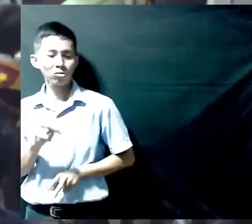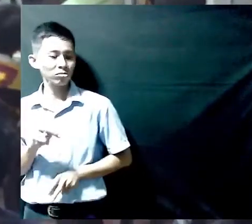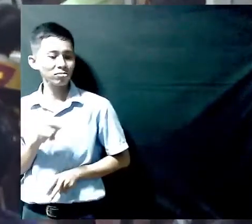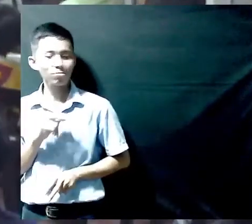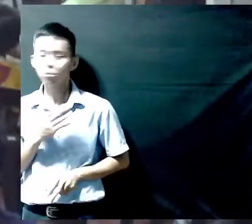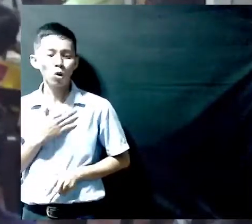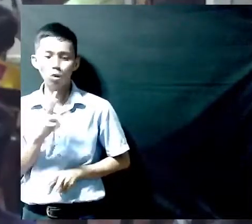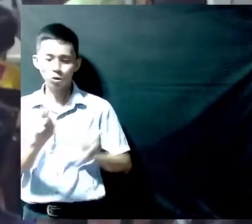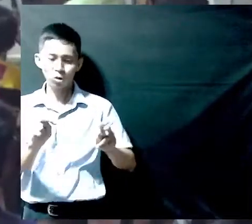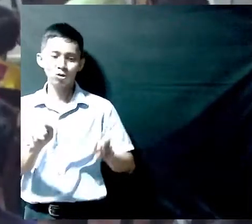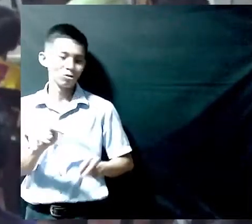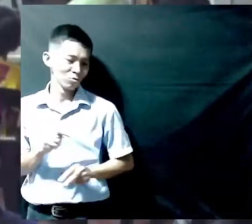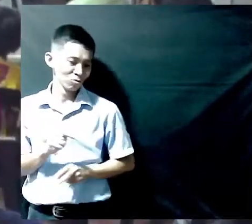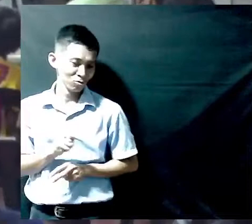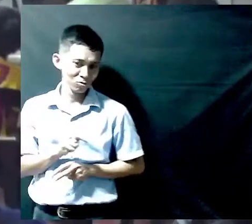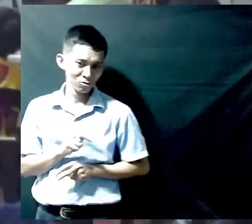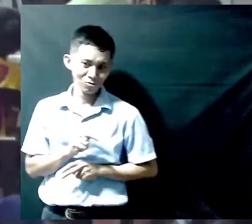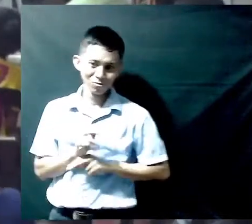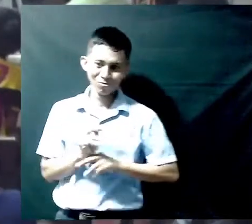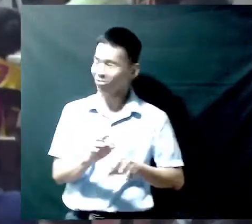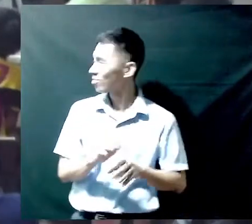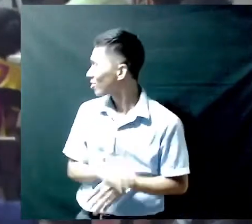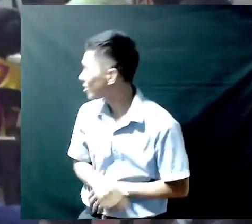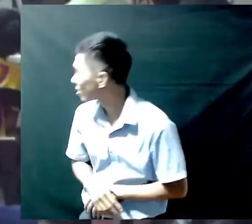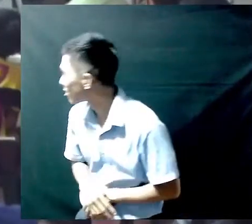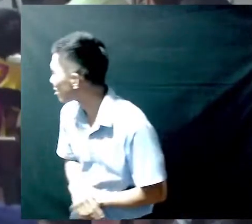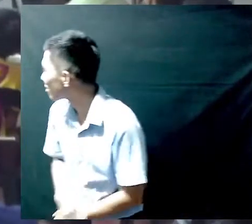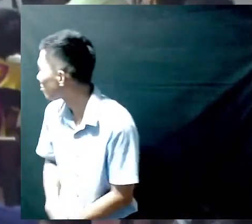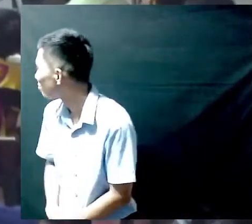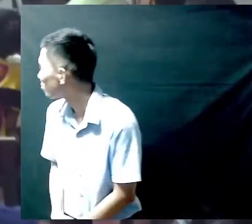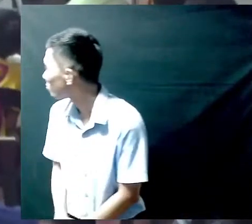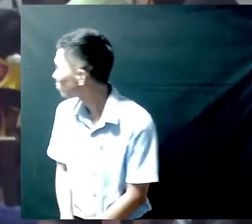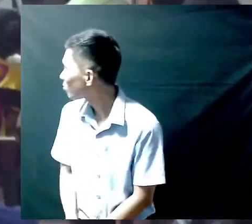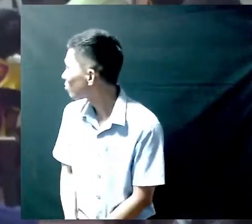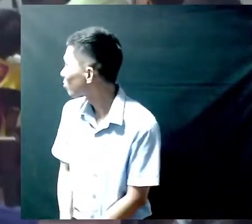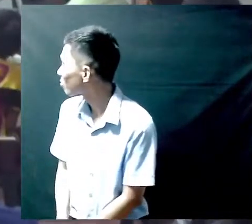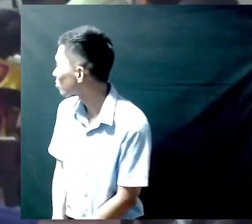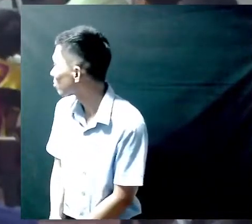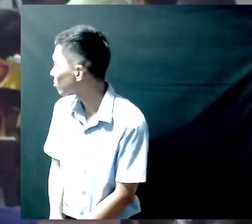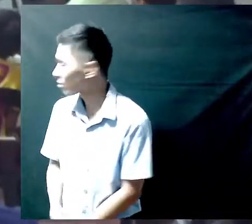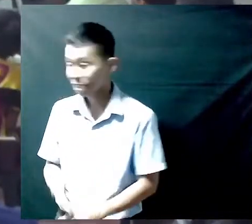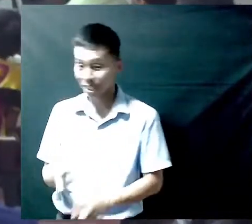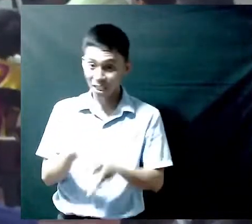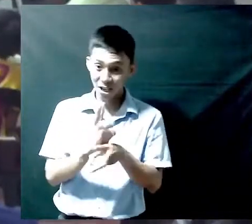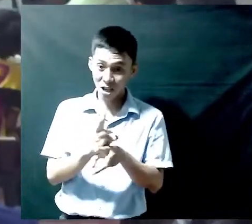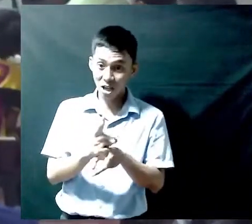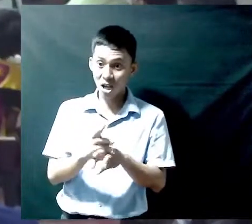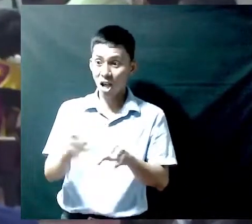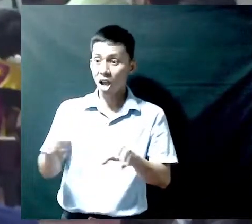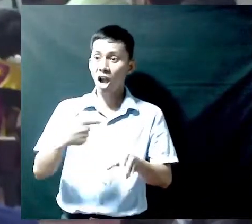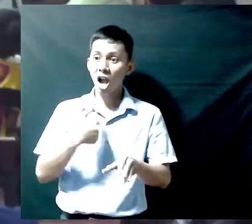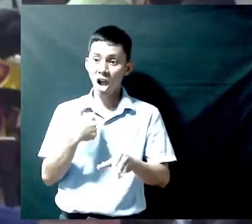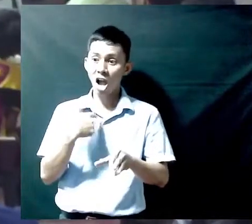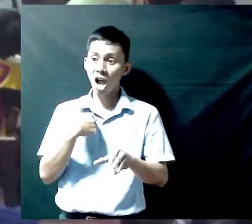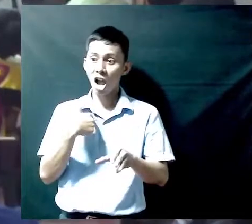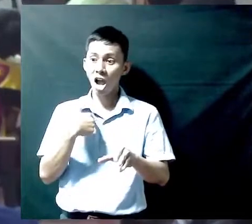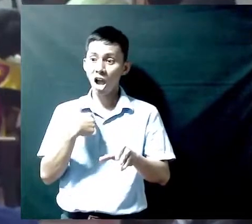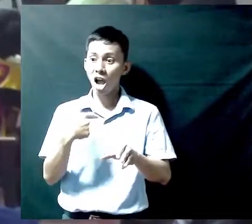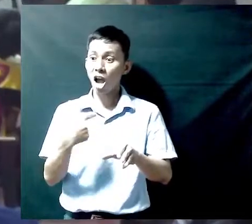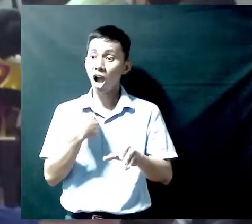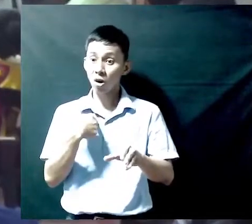Okay. Now, since pinahiram lang niya sa akin, wala po akong kapangyarihan, kontrolin